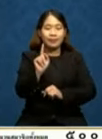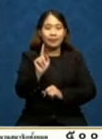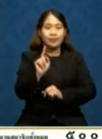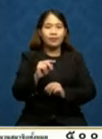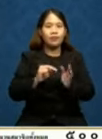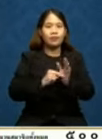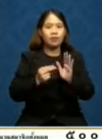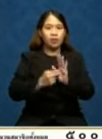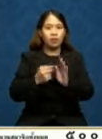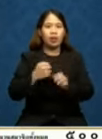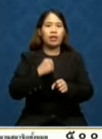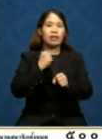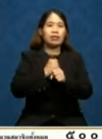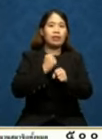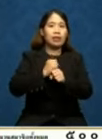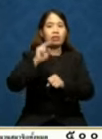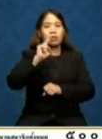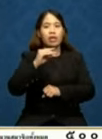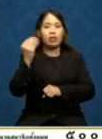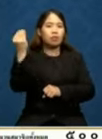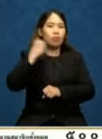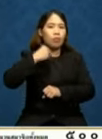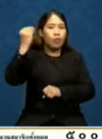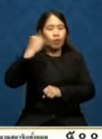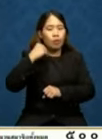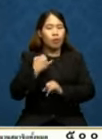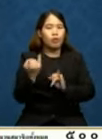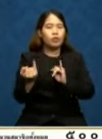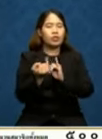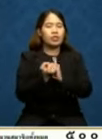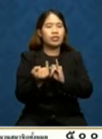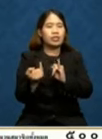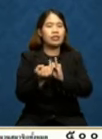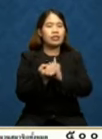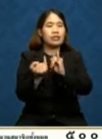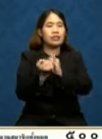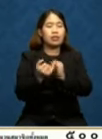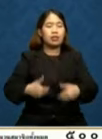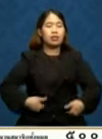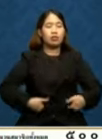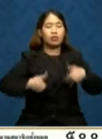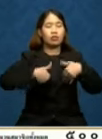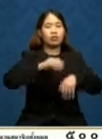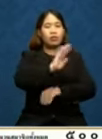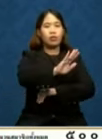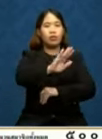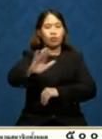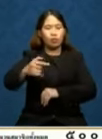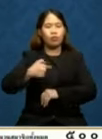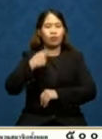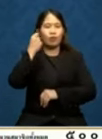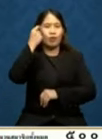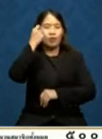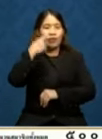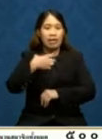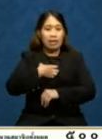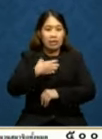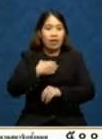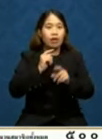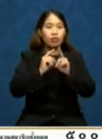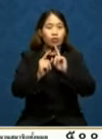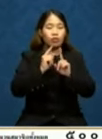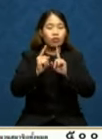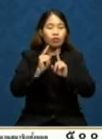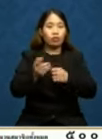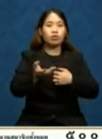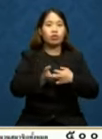เคยชินชาของสังคมนั้นๆในด้านกฎหมายที่เราเป็นอยู่ผมเข้าใจครับอยากจะโน้มน้าวเพื่อสมาชิกที่